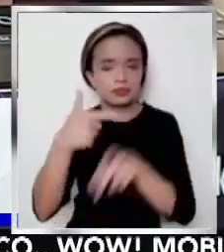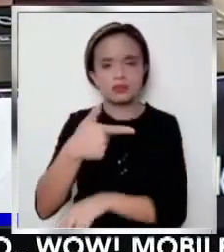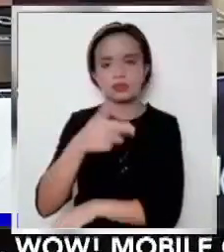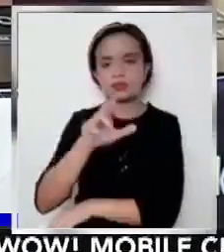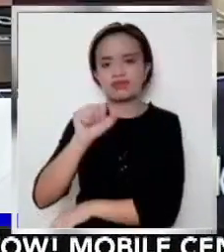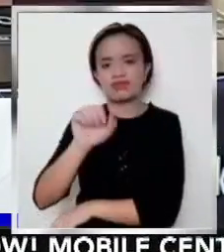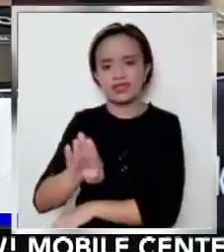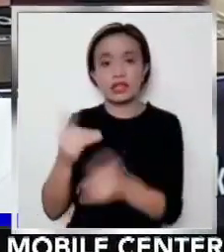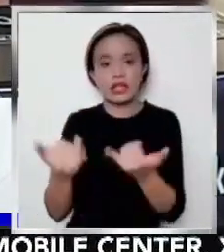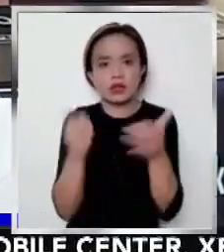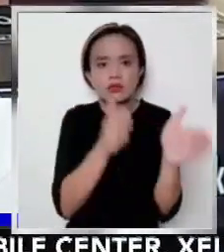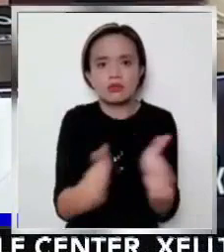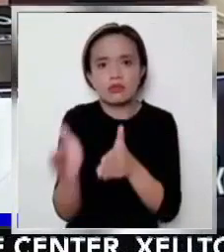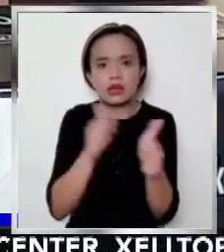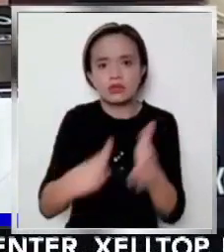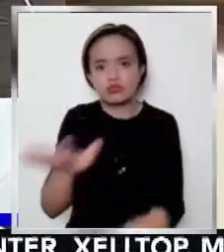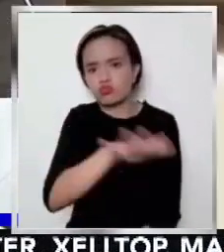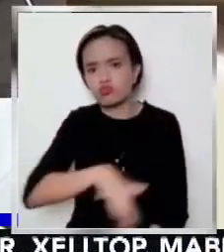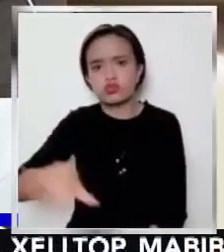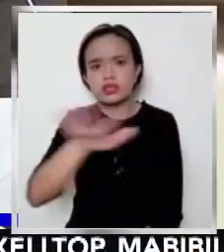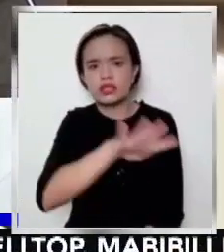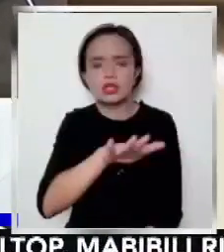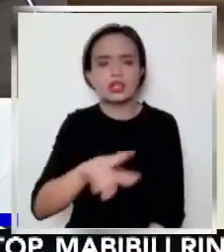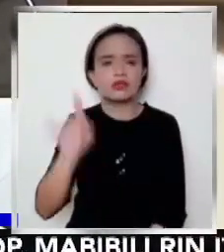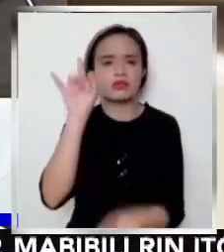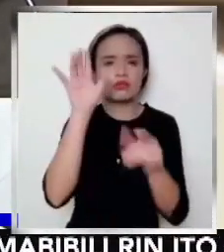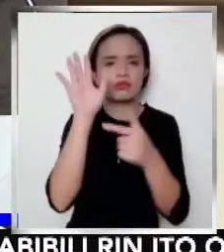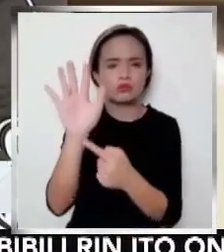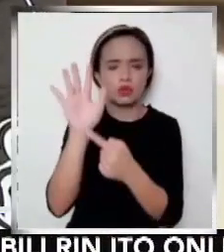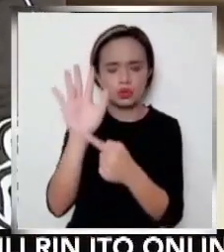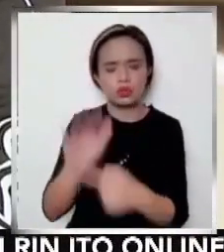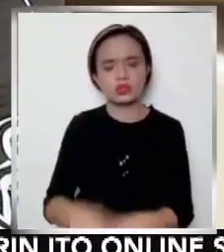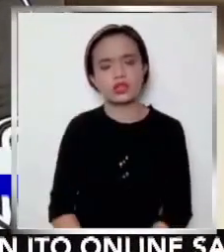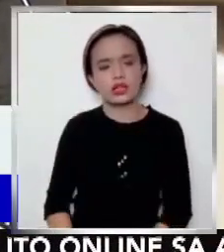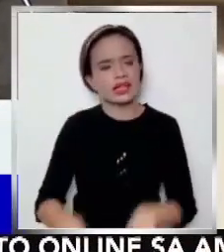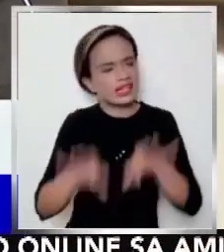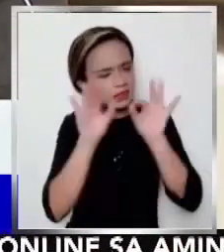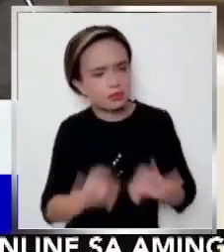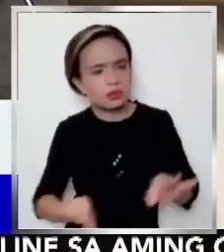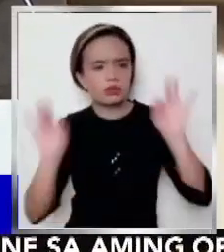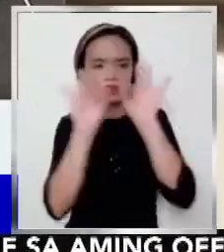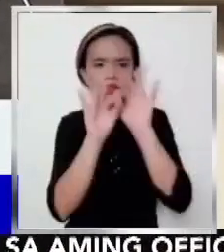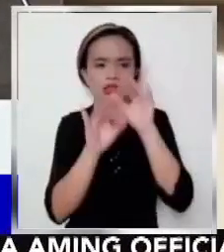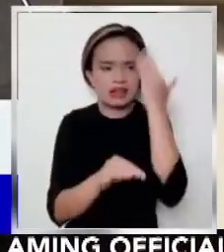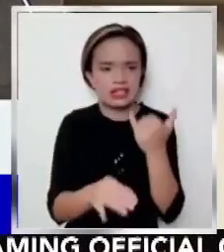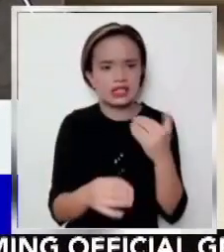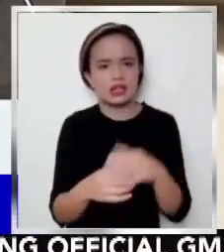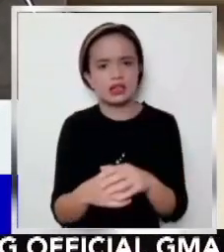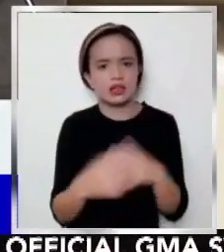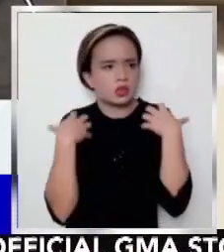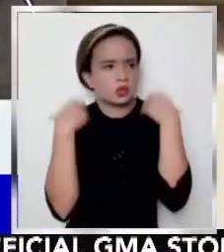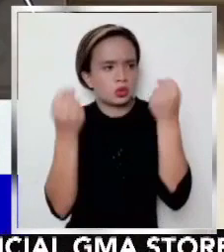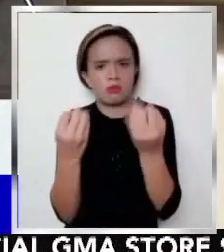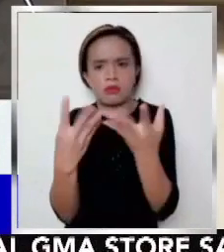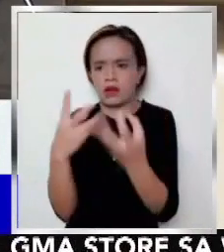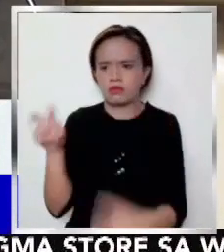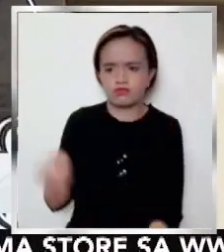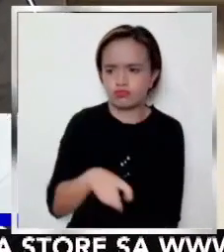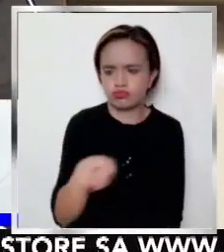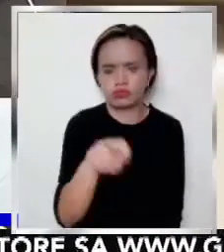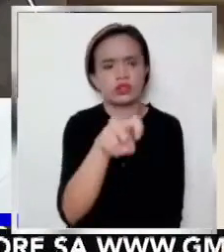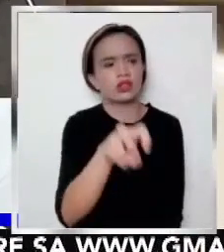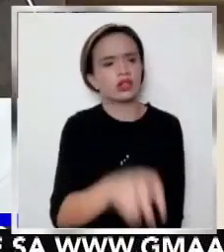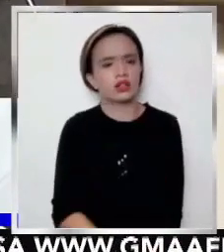ng isang nationwide protest. Very crucial kasi yun yung panahon na malakas din ang biyahe, no? Sa buwan